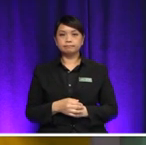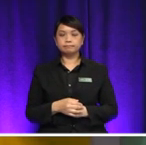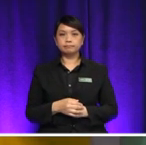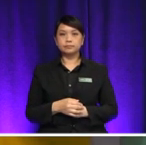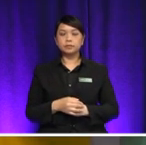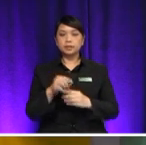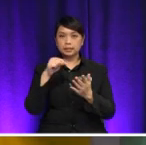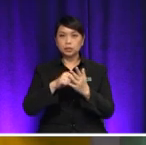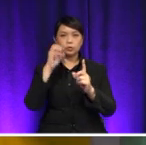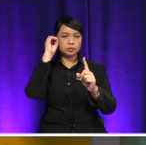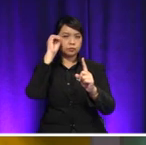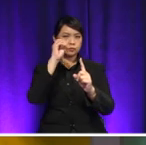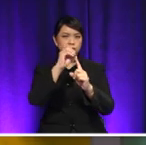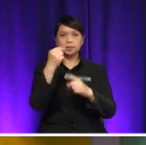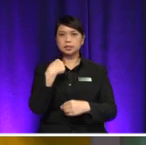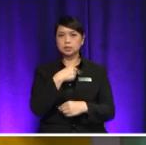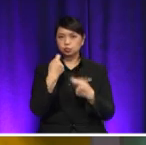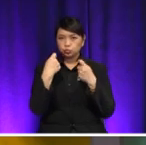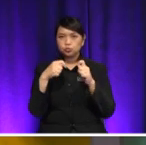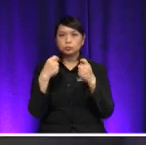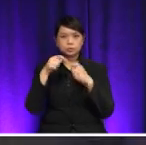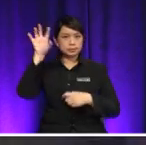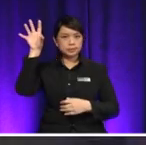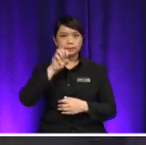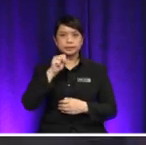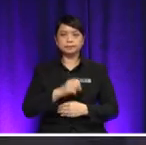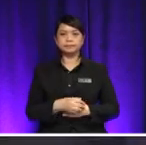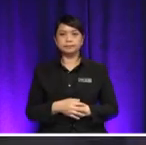objektif yang kita coba capai bersama-sama untuk hari ini jadi